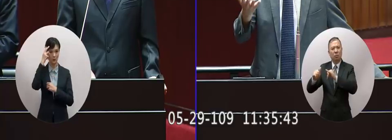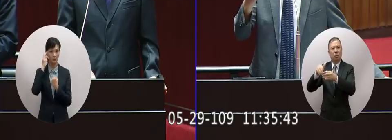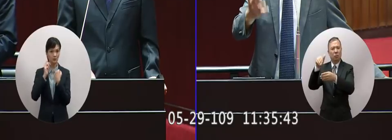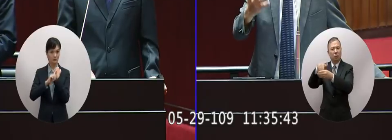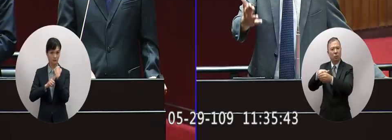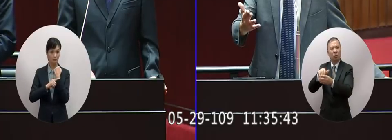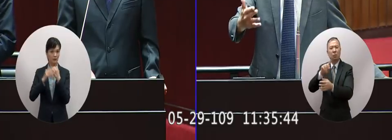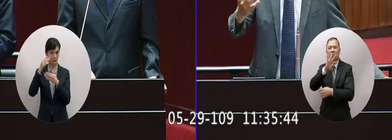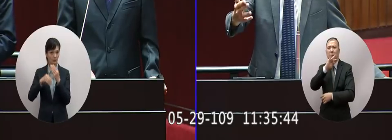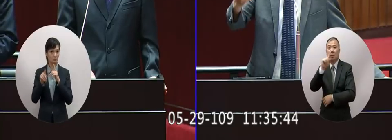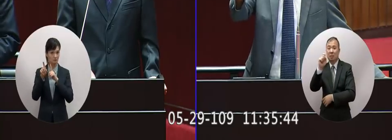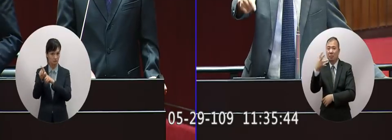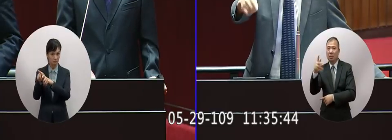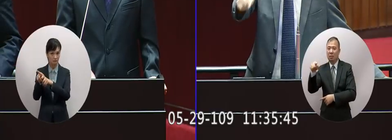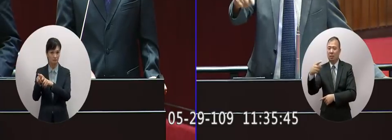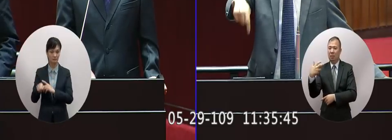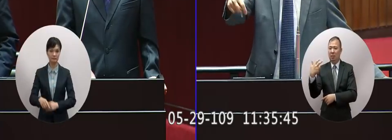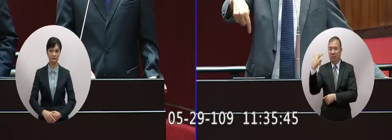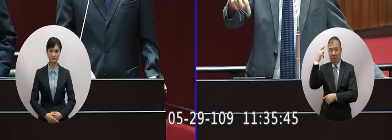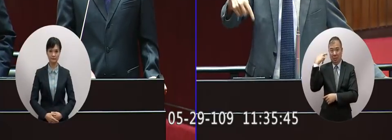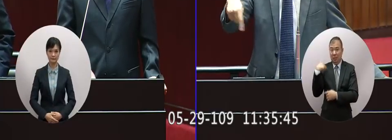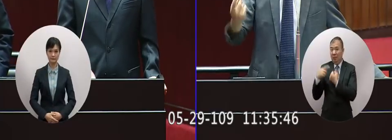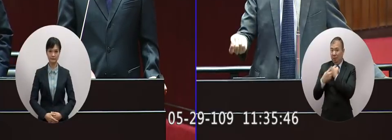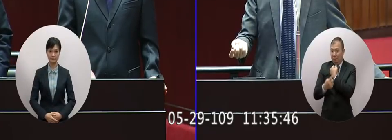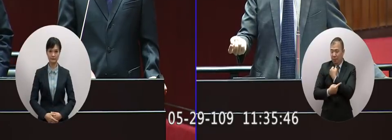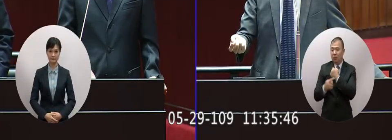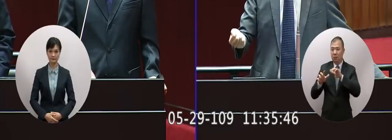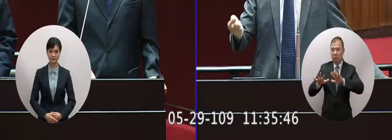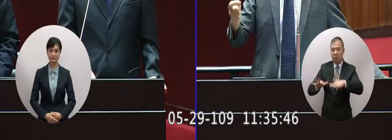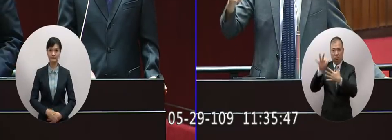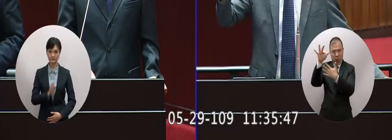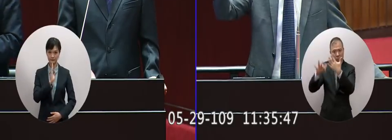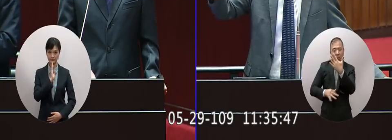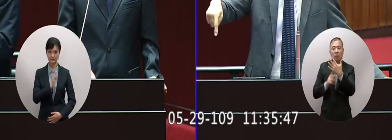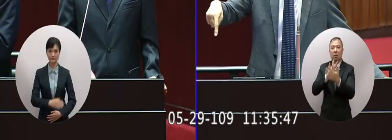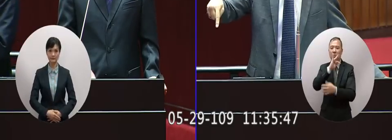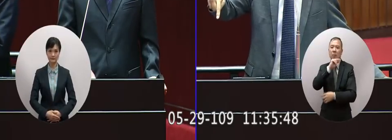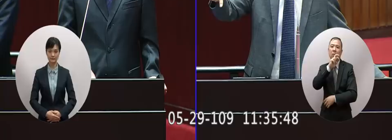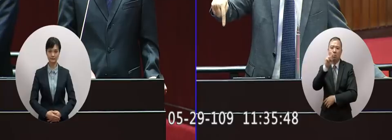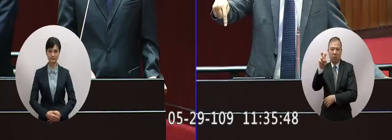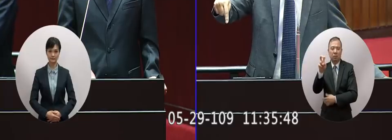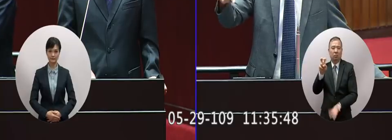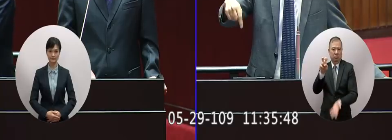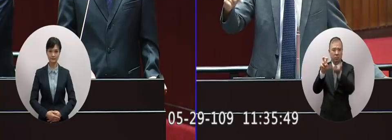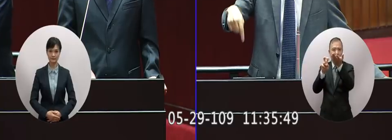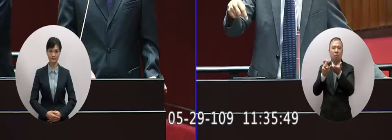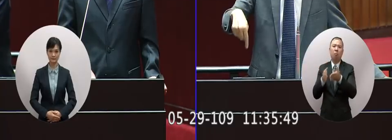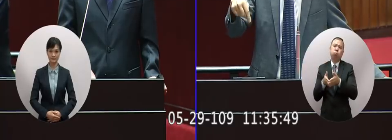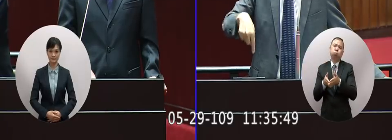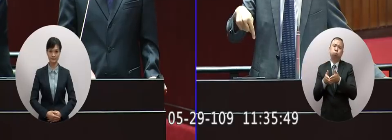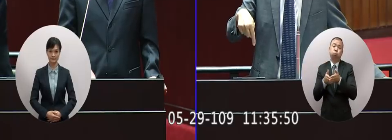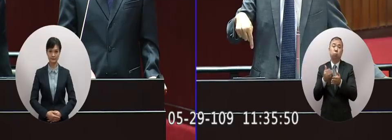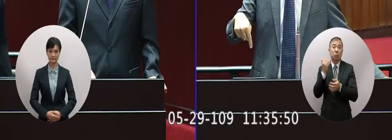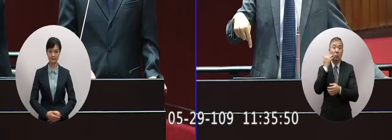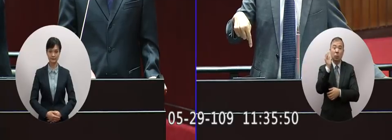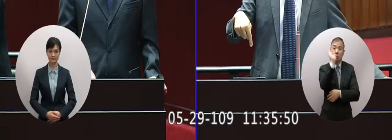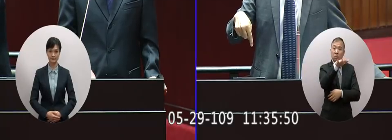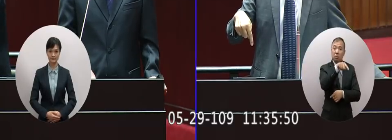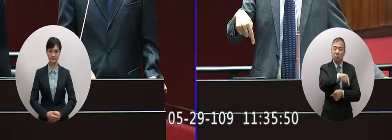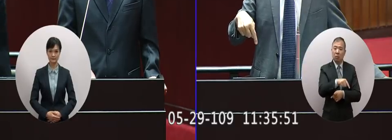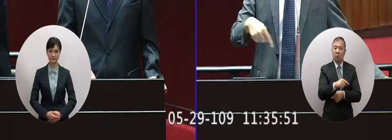又但是宪法是告诉你现目前是二十岁才能投嘛，所以到那一次的投票的时候到底还能不能